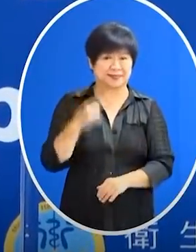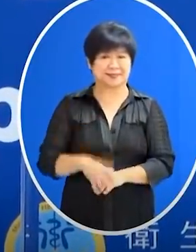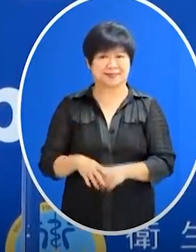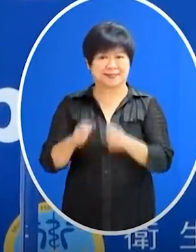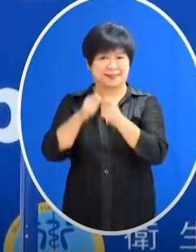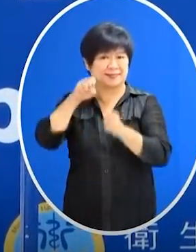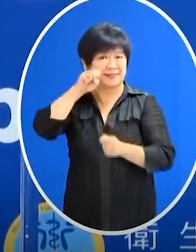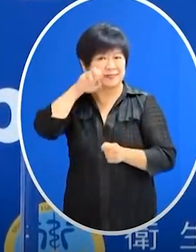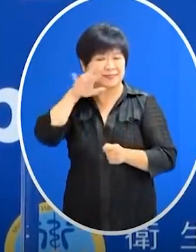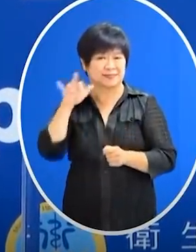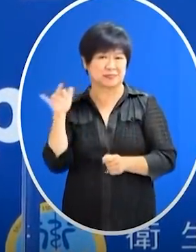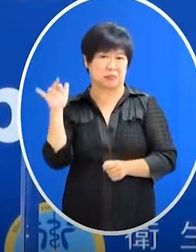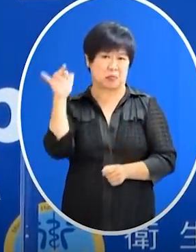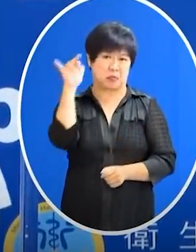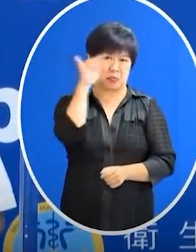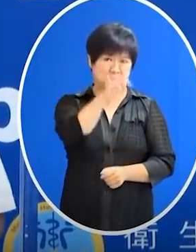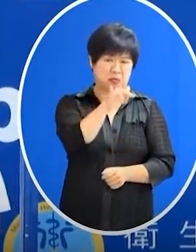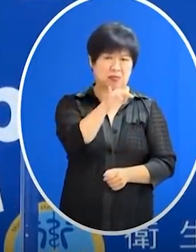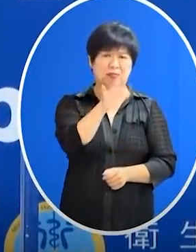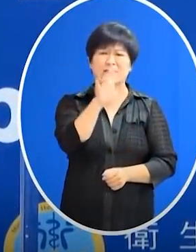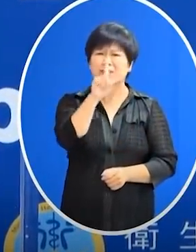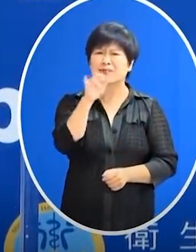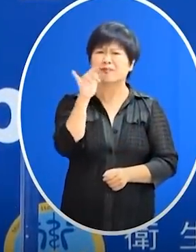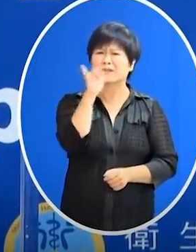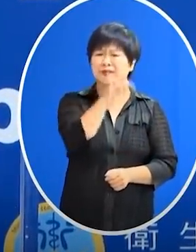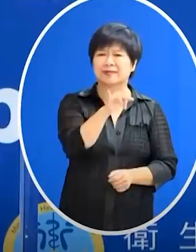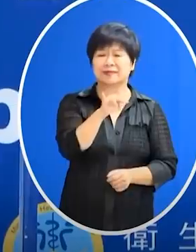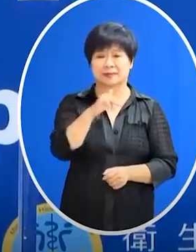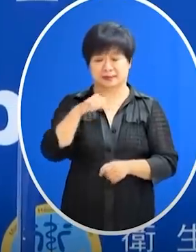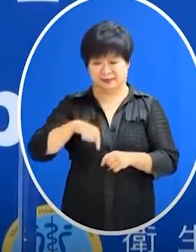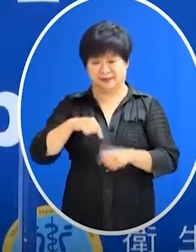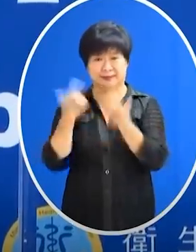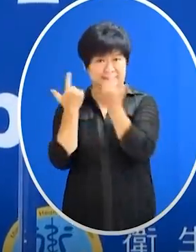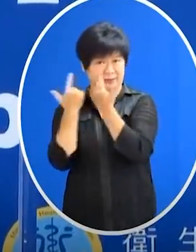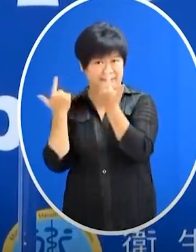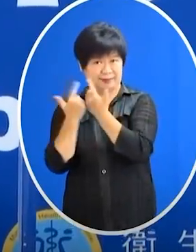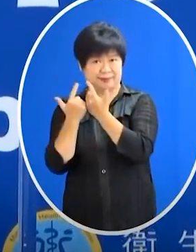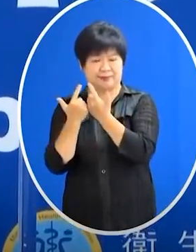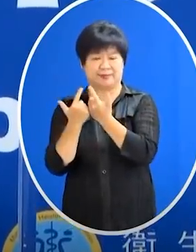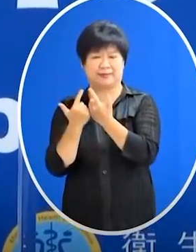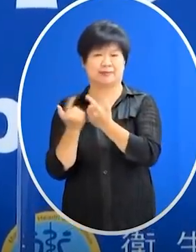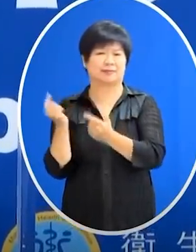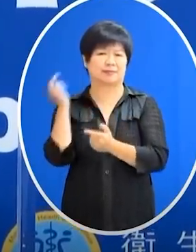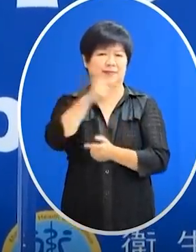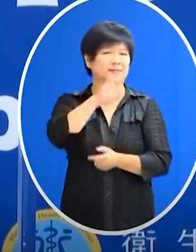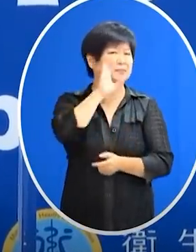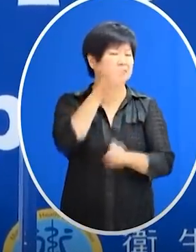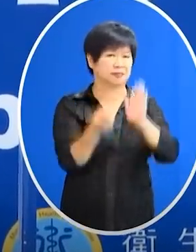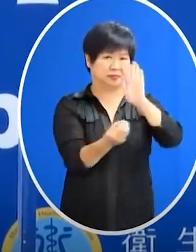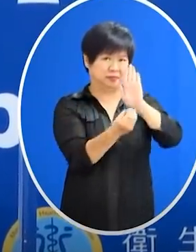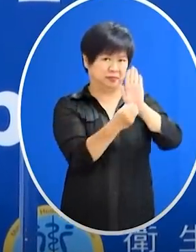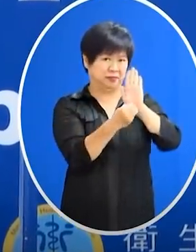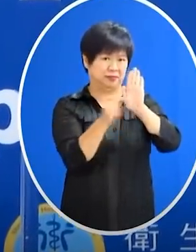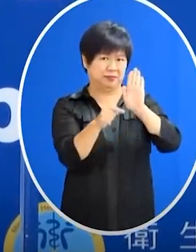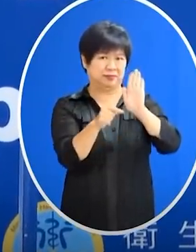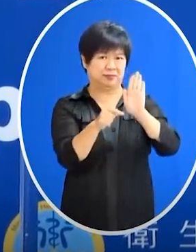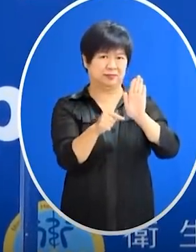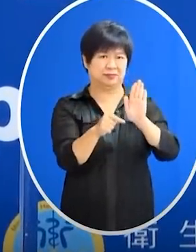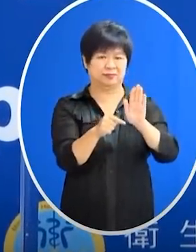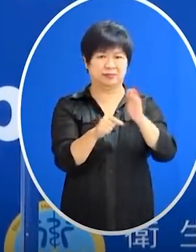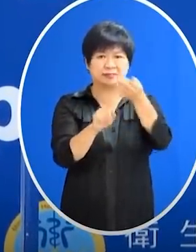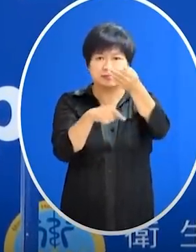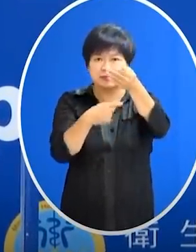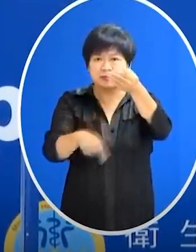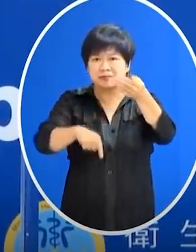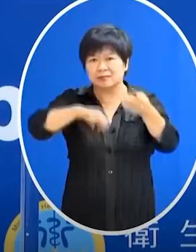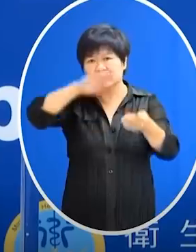荣 BR211 有一班的飞机从台北到曼谷，那有9位旅客因为有症